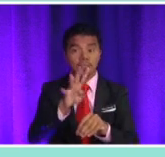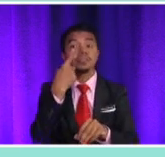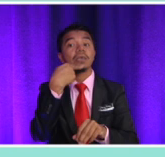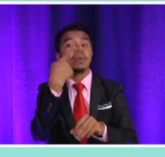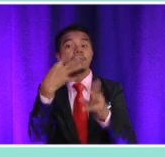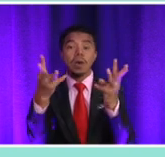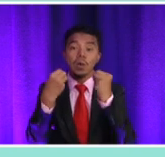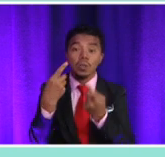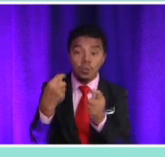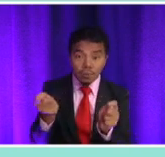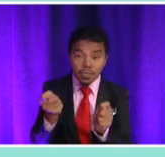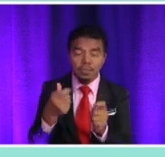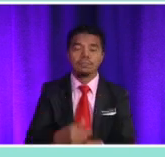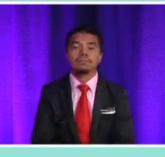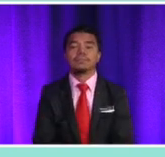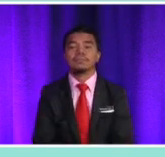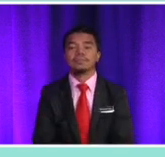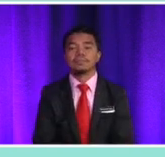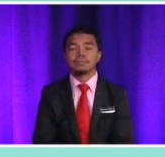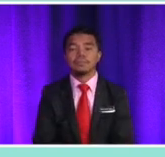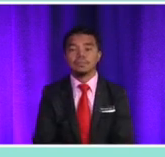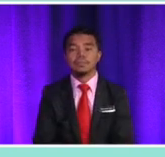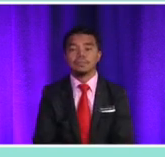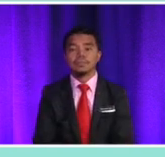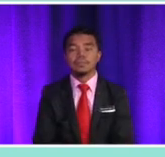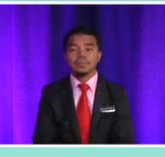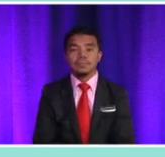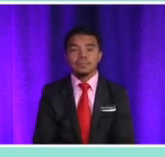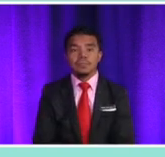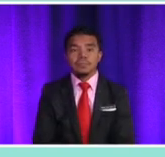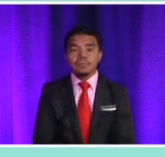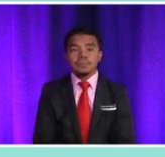yang keempat tidak bagi tiga contoh yang keempat